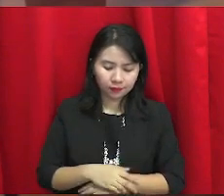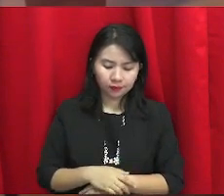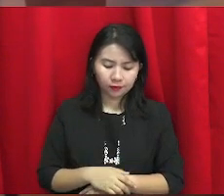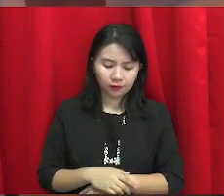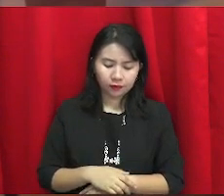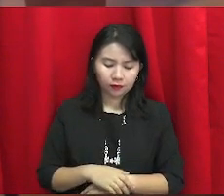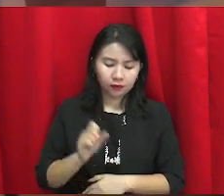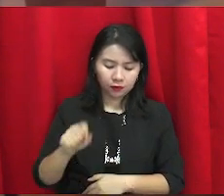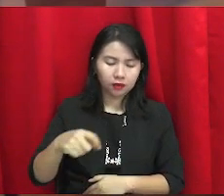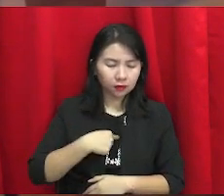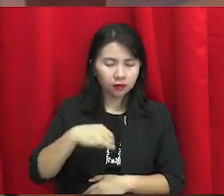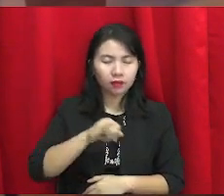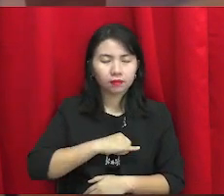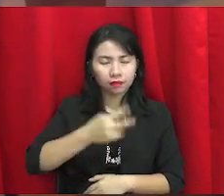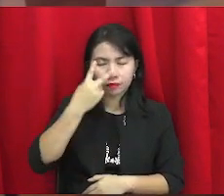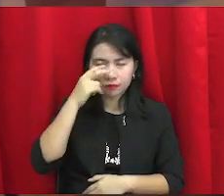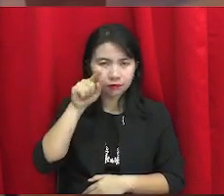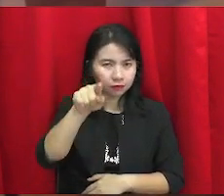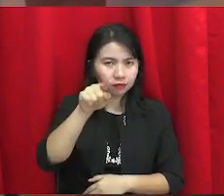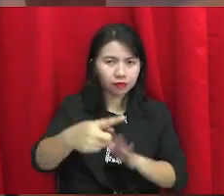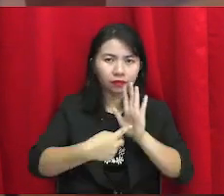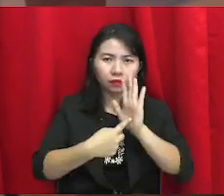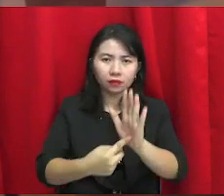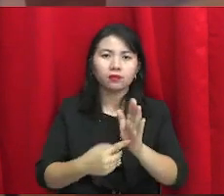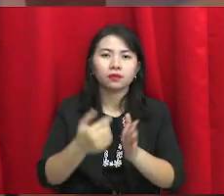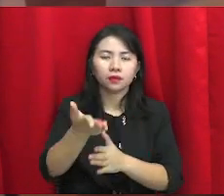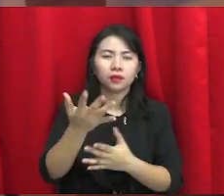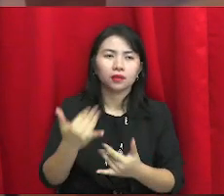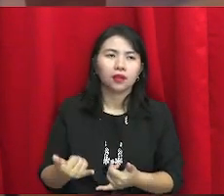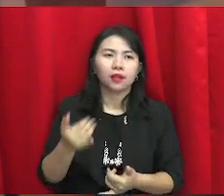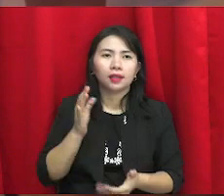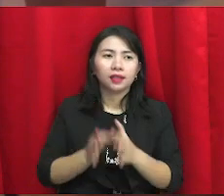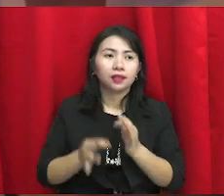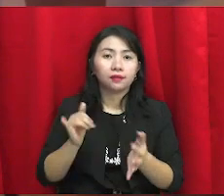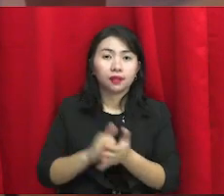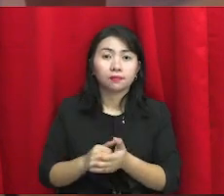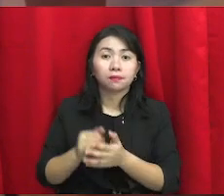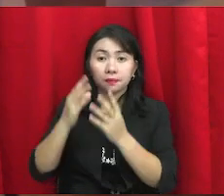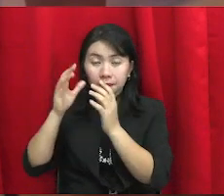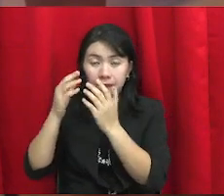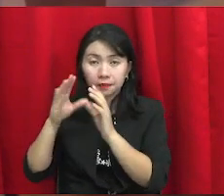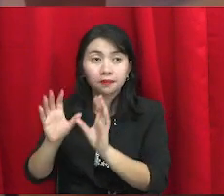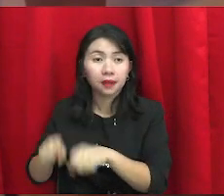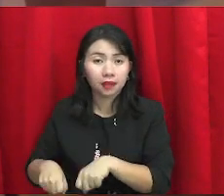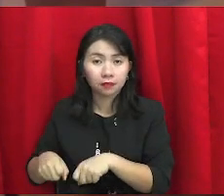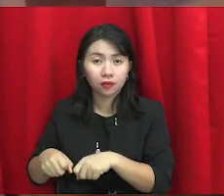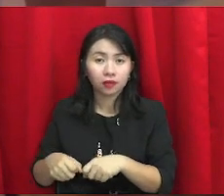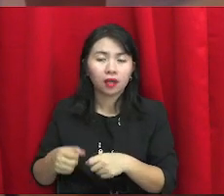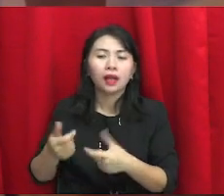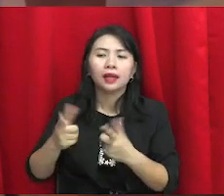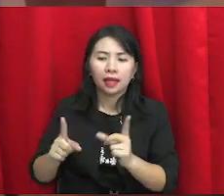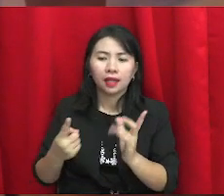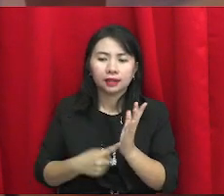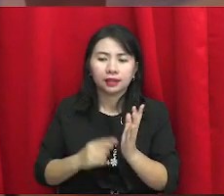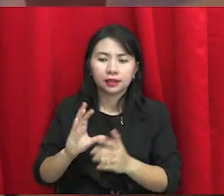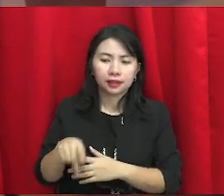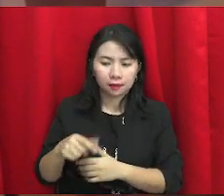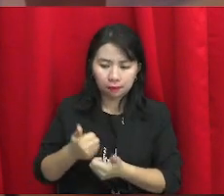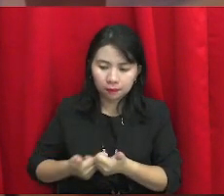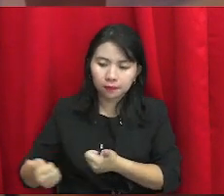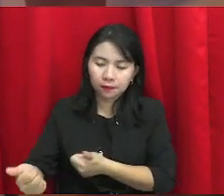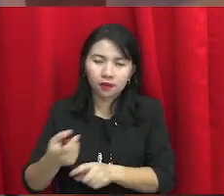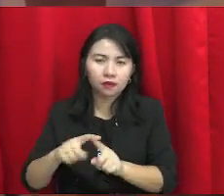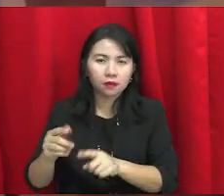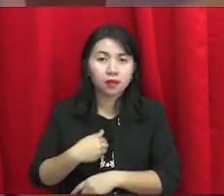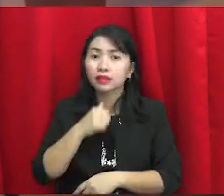pinakita ko sa inyo, dalawang scenario ito eh. You see? Dito, if it be possible, let this cup pass from me. Not as I